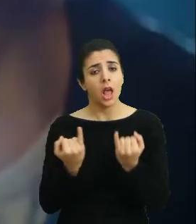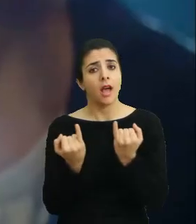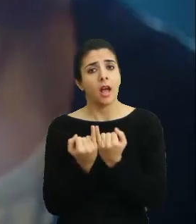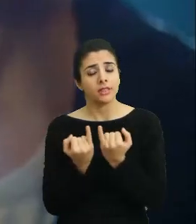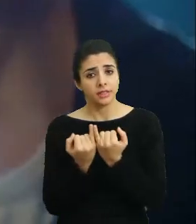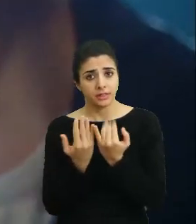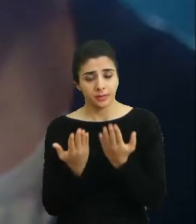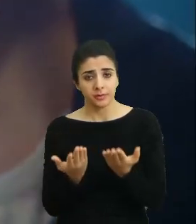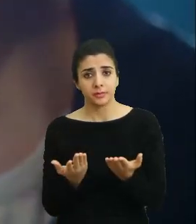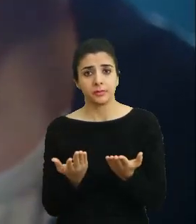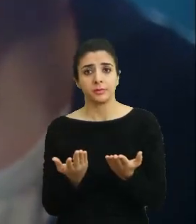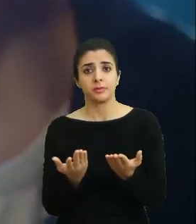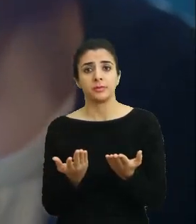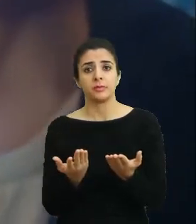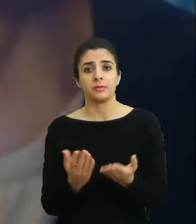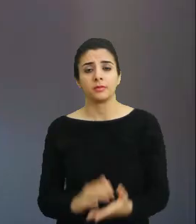Kardeşimsin.